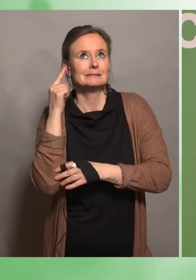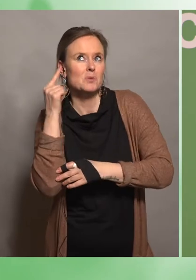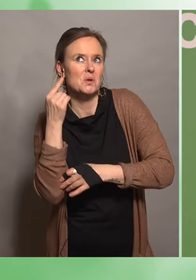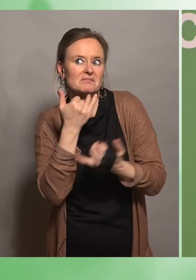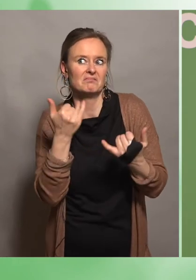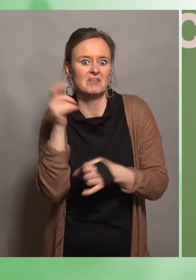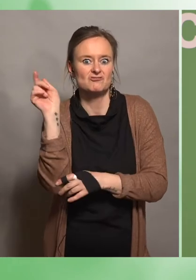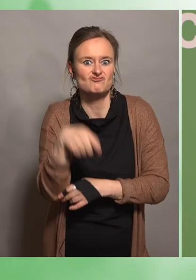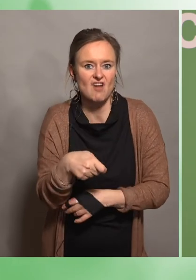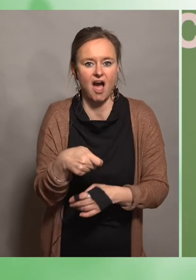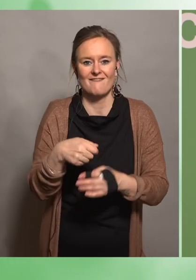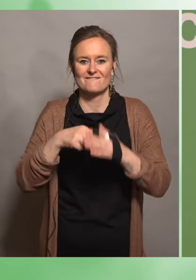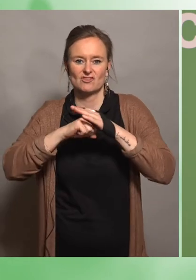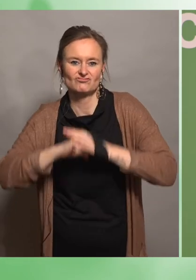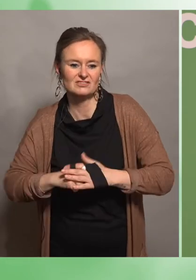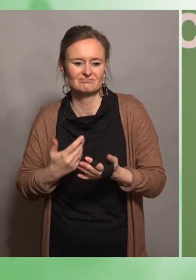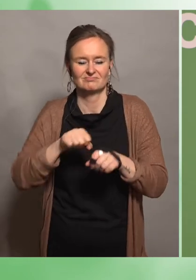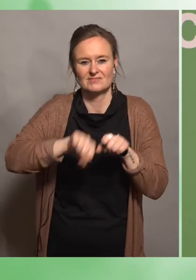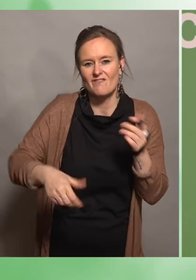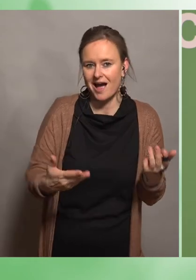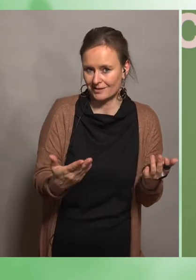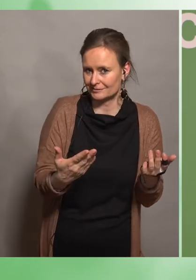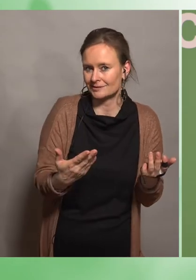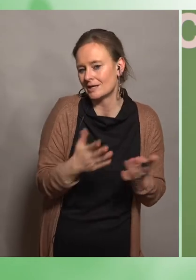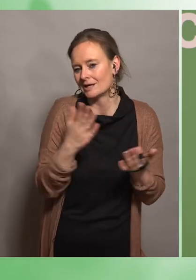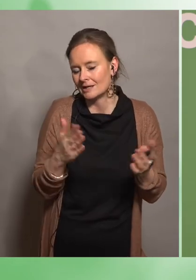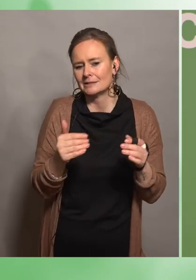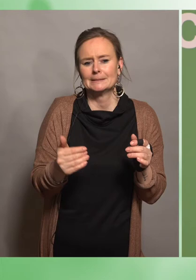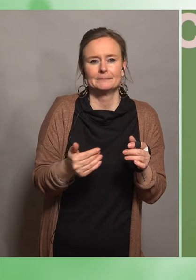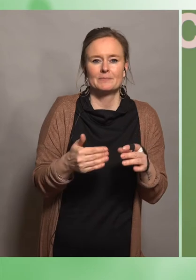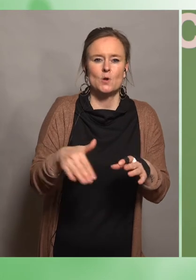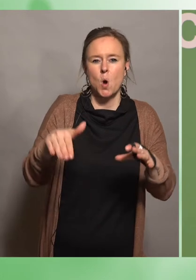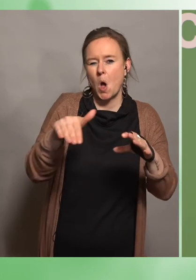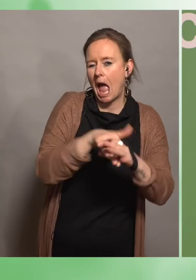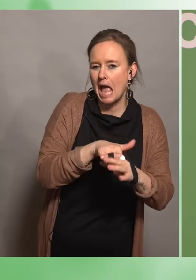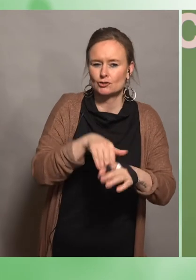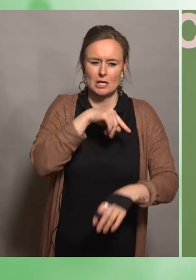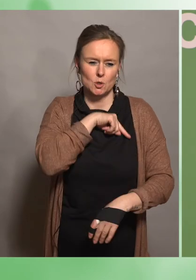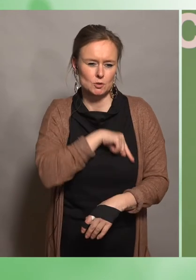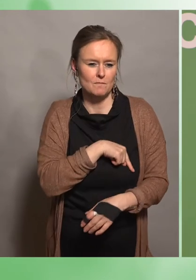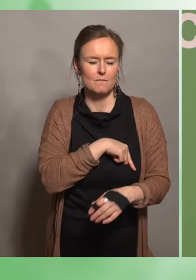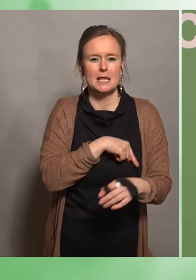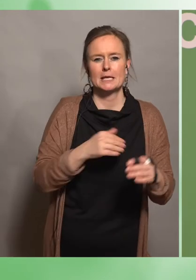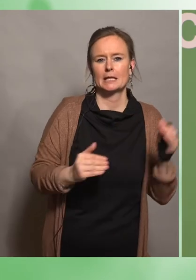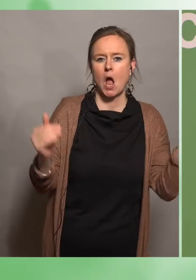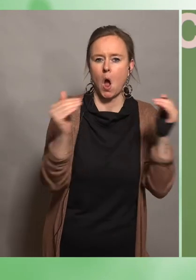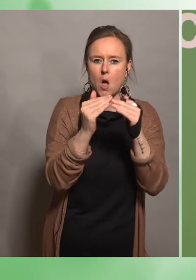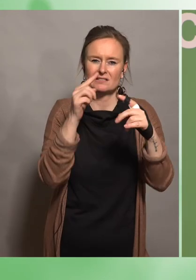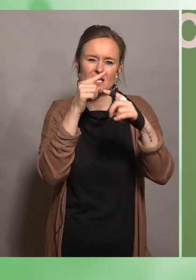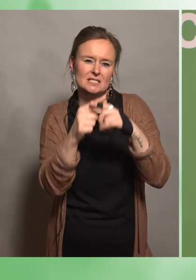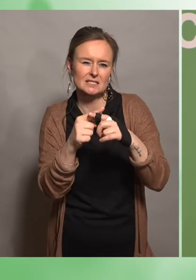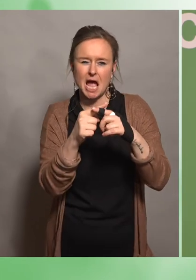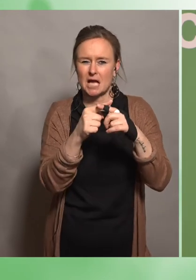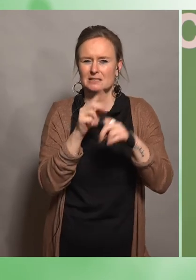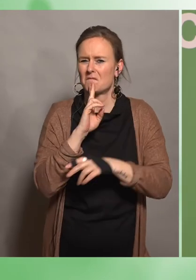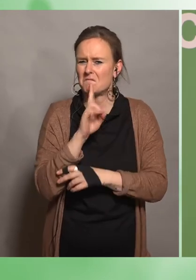wir haben in dem Bereich sowieso Einstellungspflicht, Ausgleichstaxe, also das Vokabular, das mir eigentlich nicht gefällt. Und in